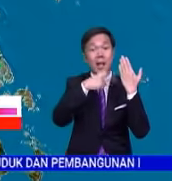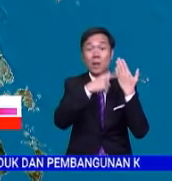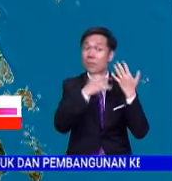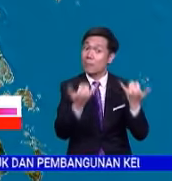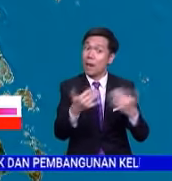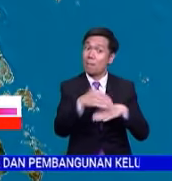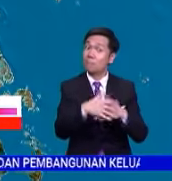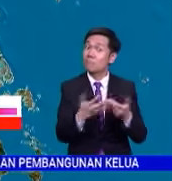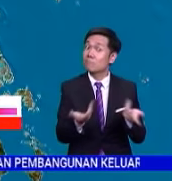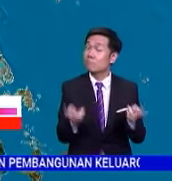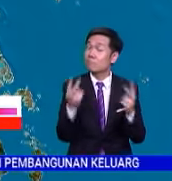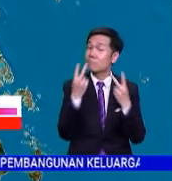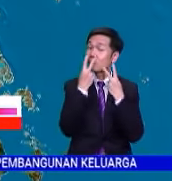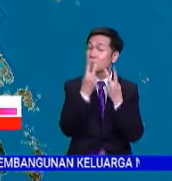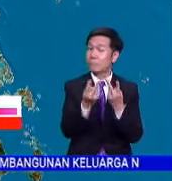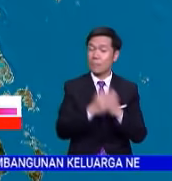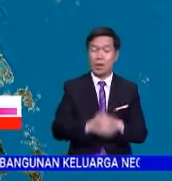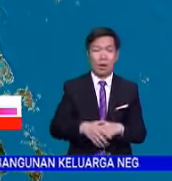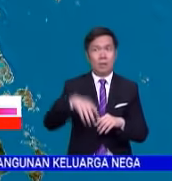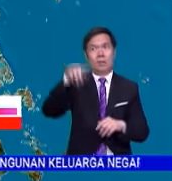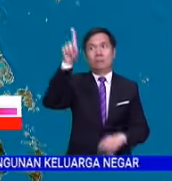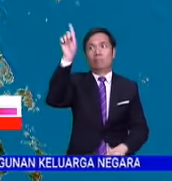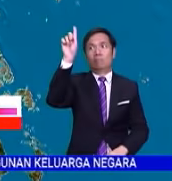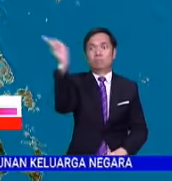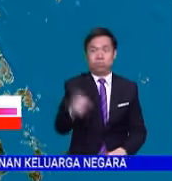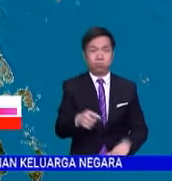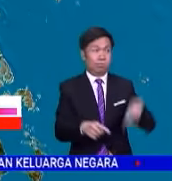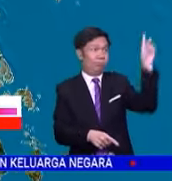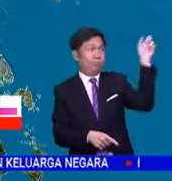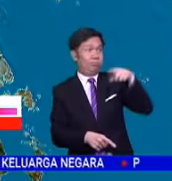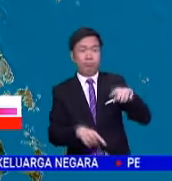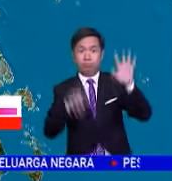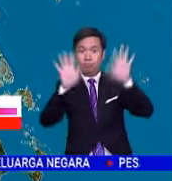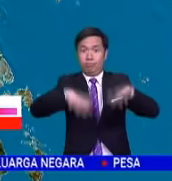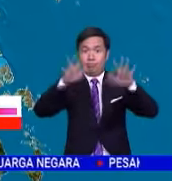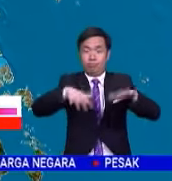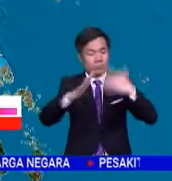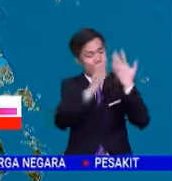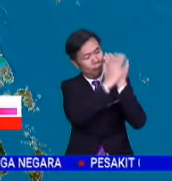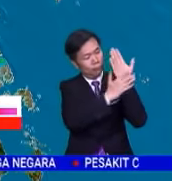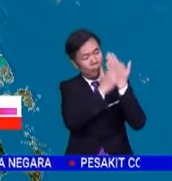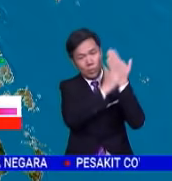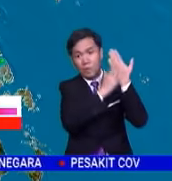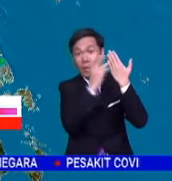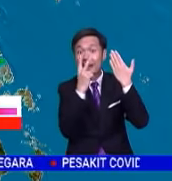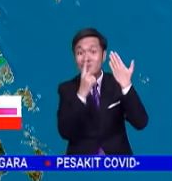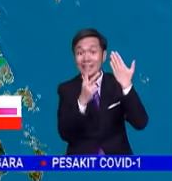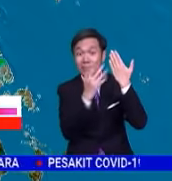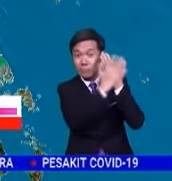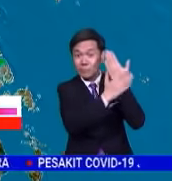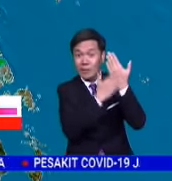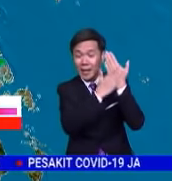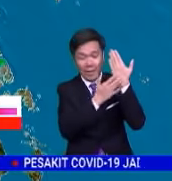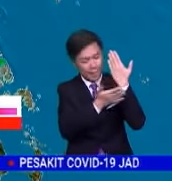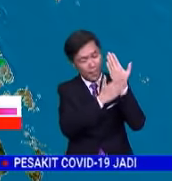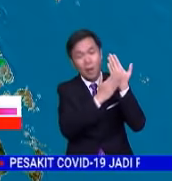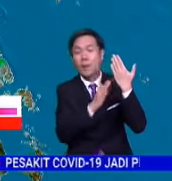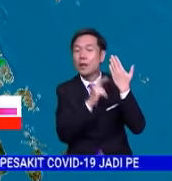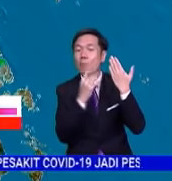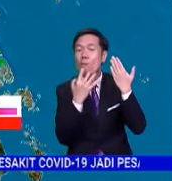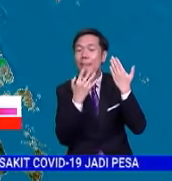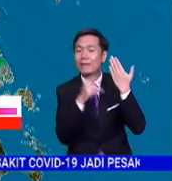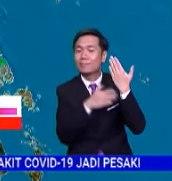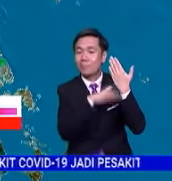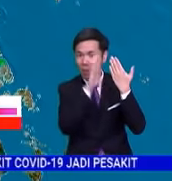pada malam ini. Berikut adalah ribut petir dan hujan lebat yang sedang berlaku di hampir keseluruhan tempat melibatkan utara semenanjung